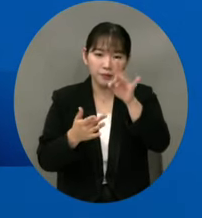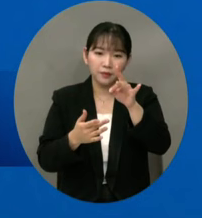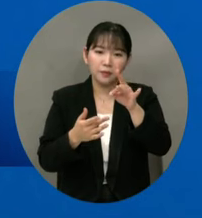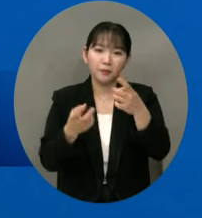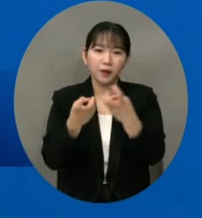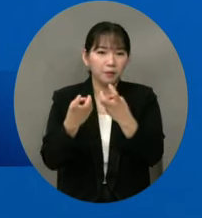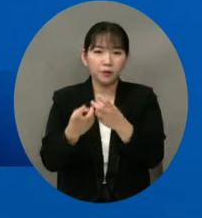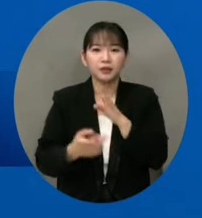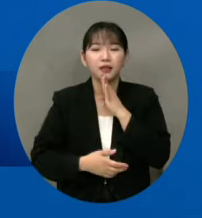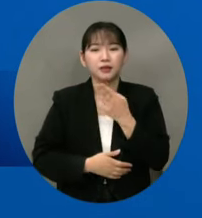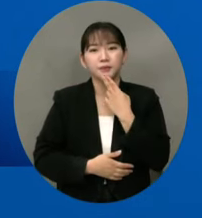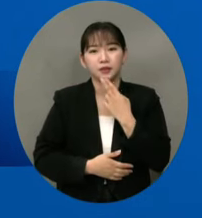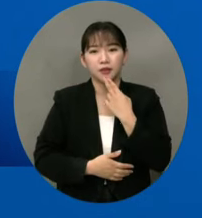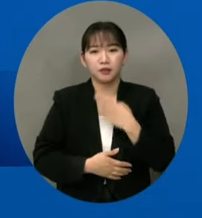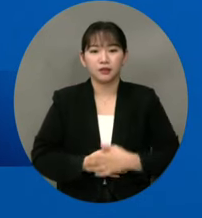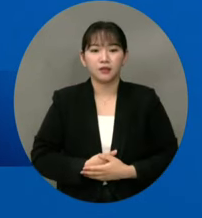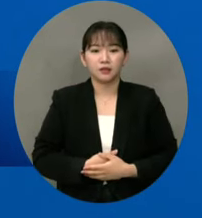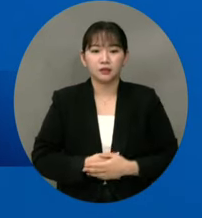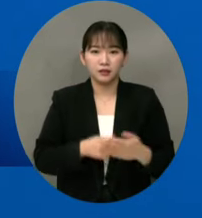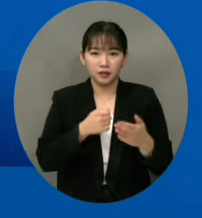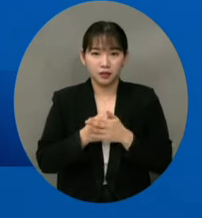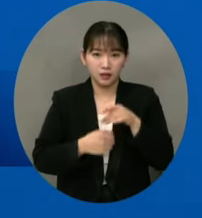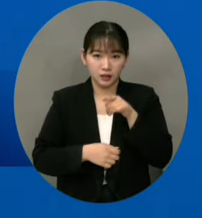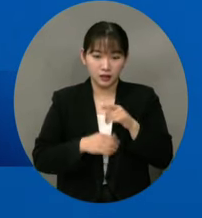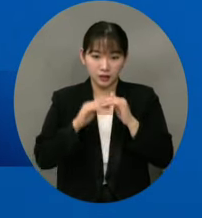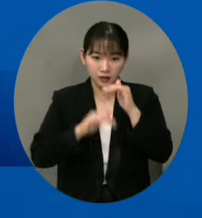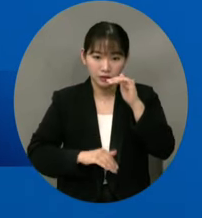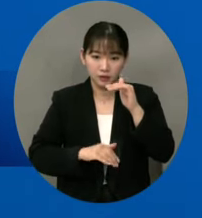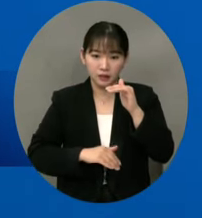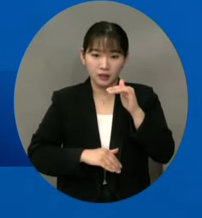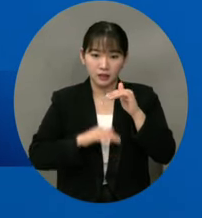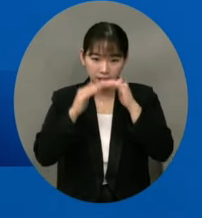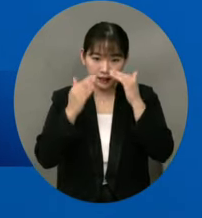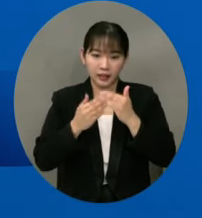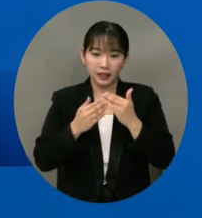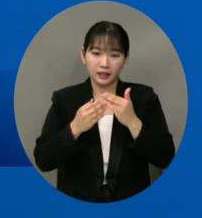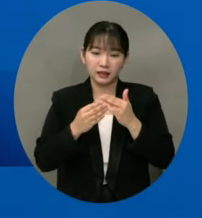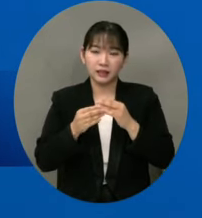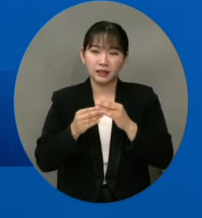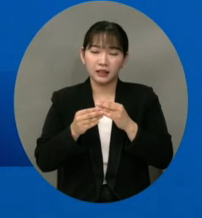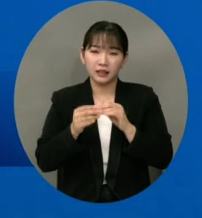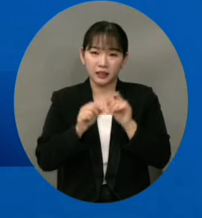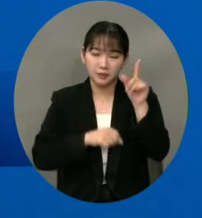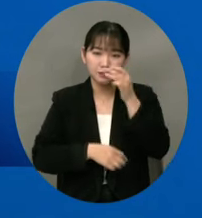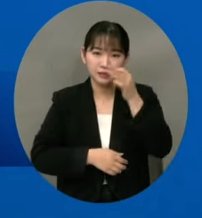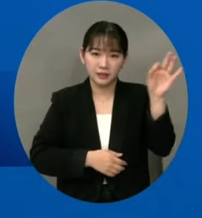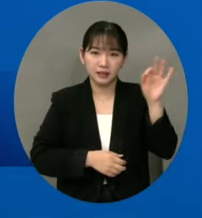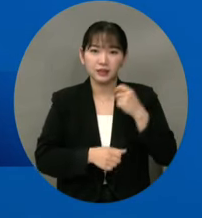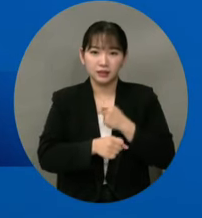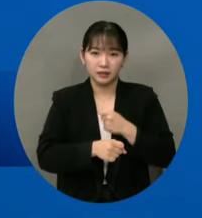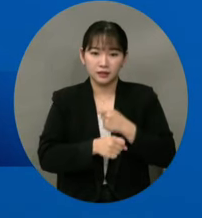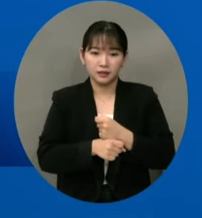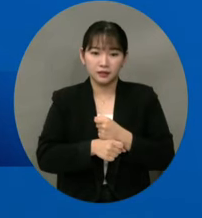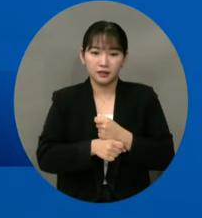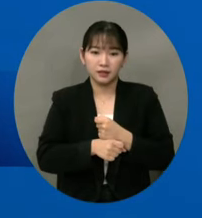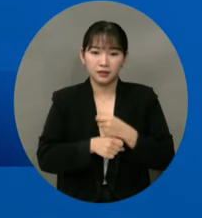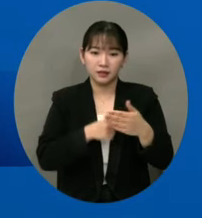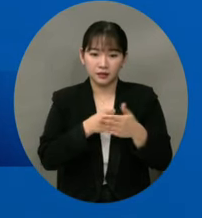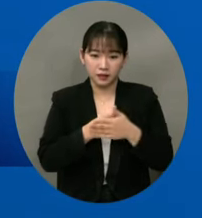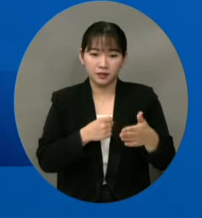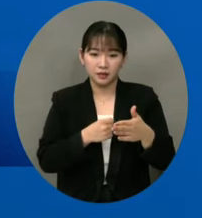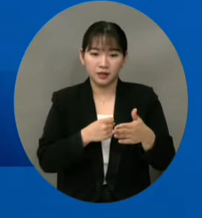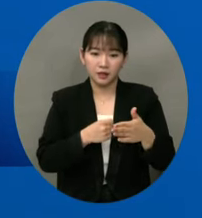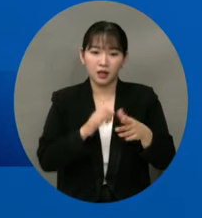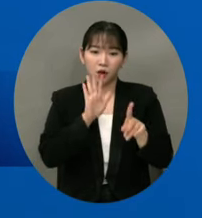대안이 사실상 없습니다. 그래서 그 부분은 또 다 대체로 인정을 하십니다. 그래서